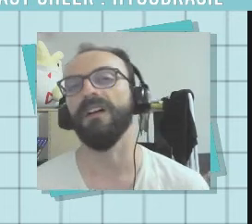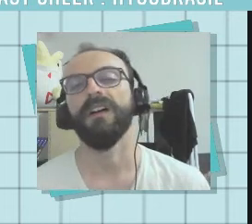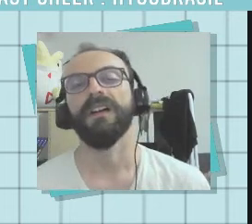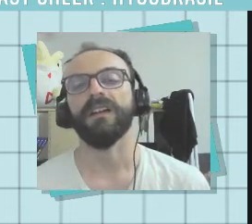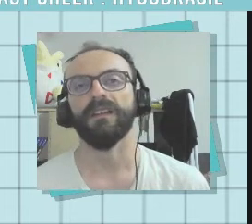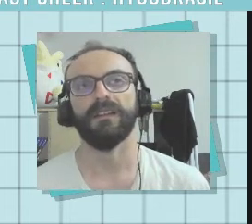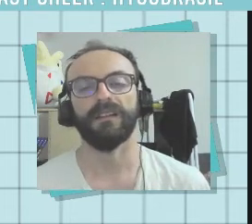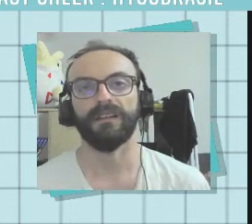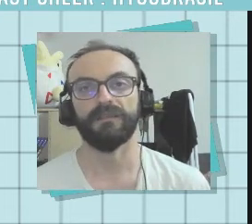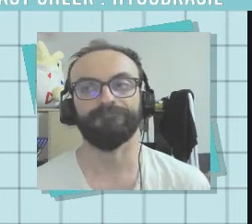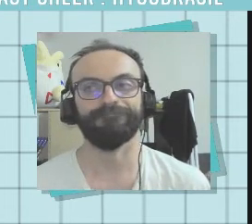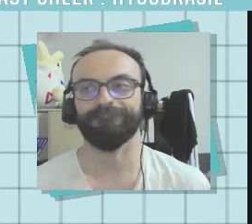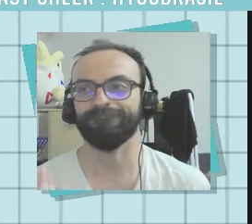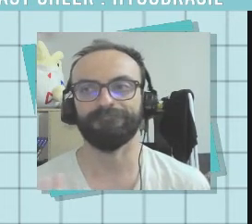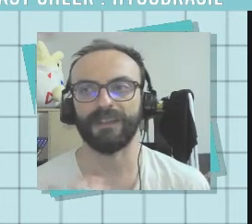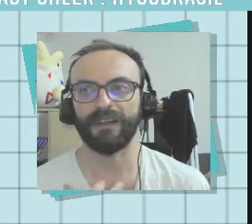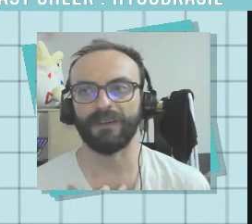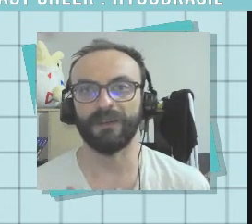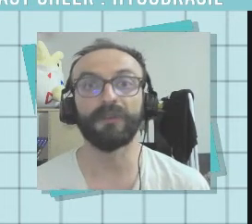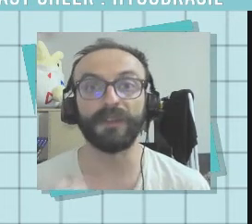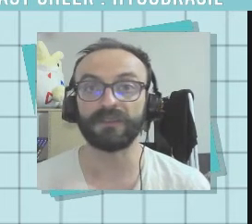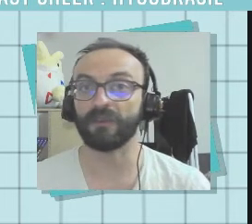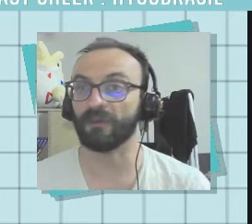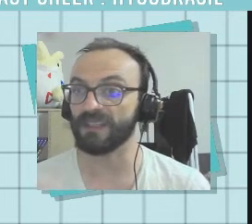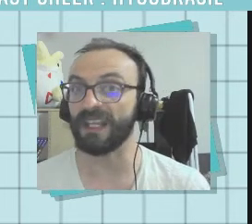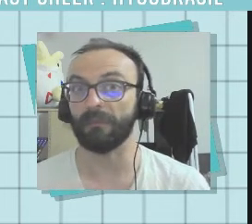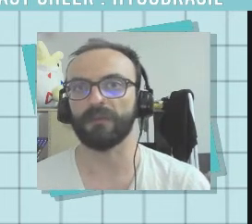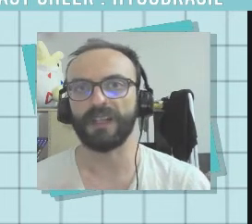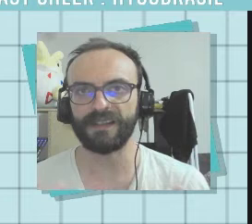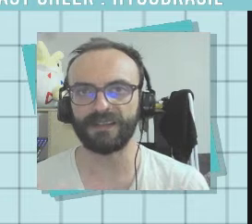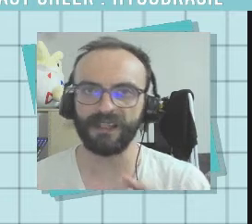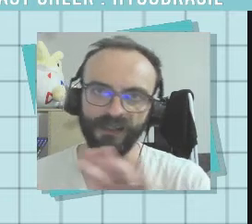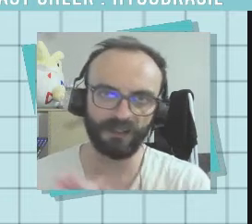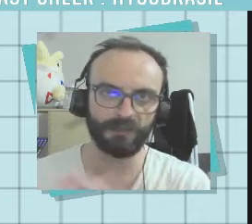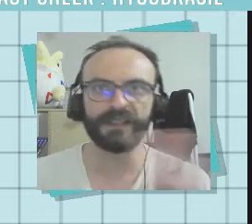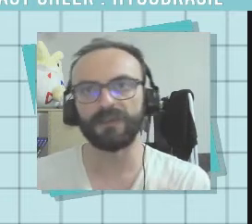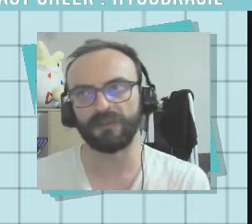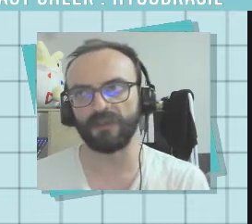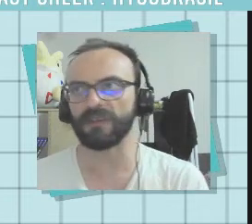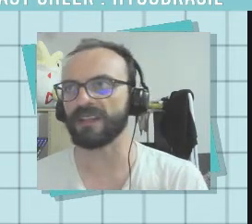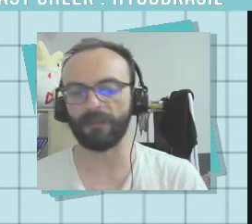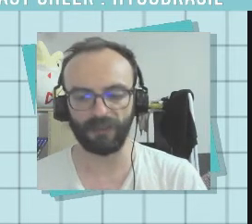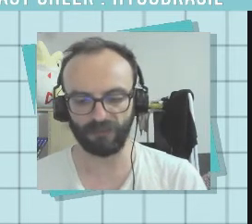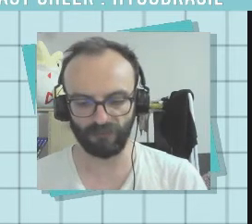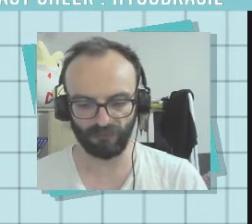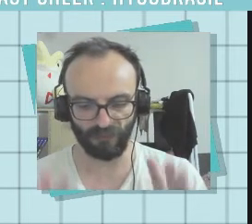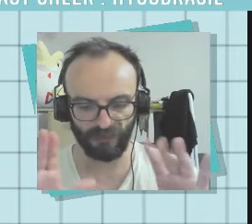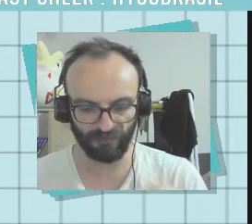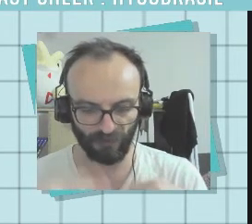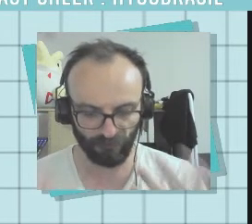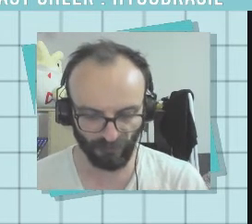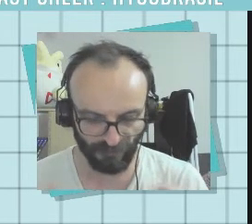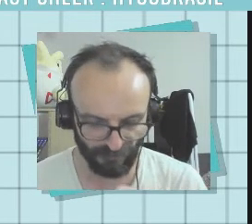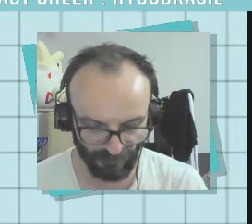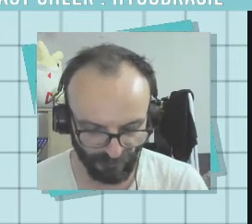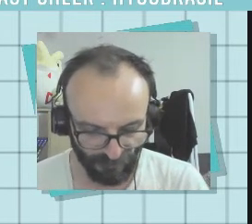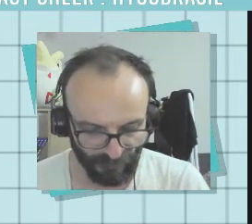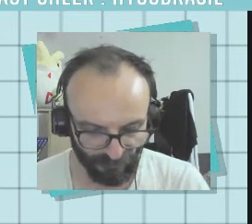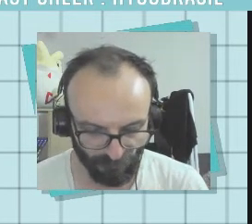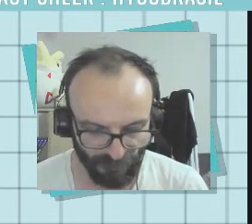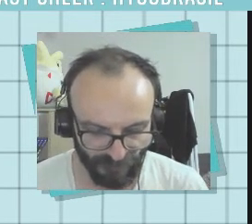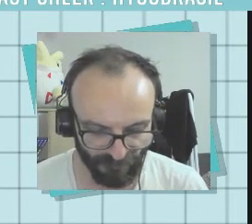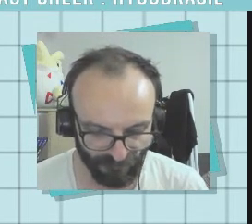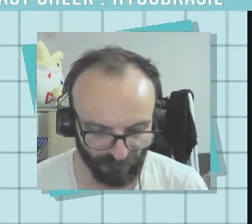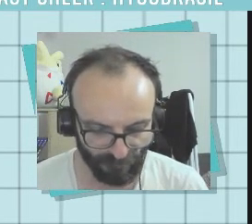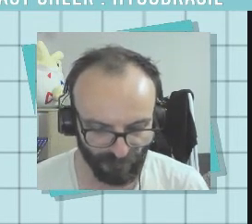corps, euh, le fait que aussi il y a bon la syntaxe à la limite c'est autre chose, ça peut être l'équivalent du français signé quand